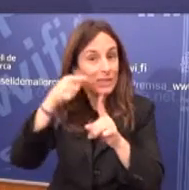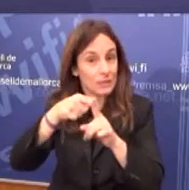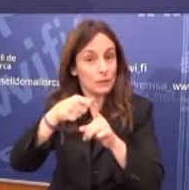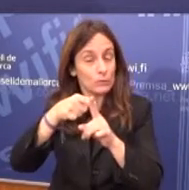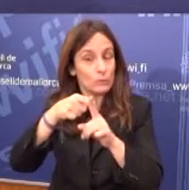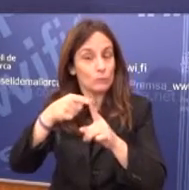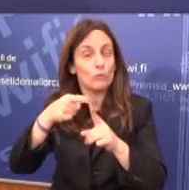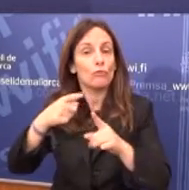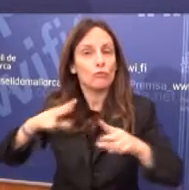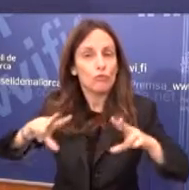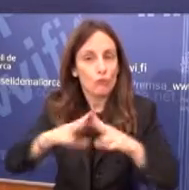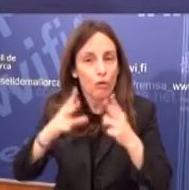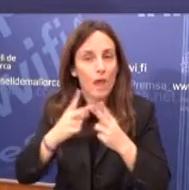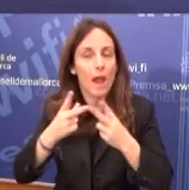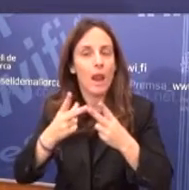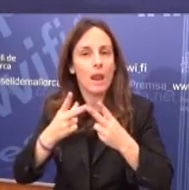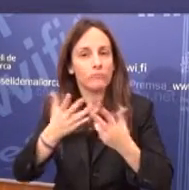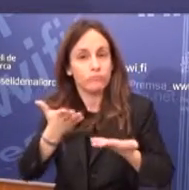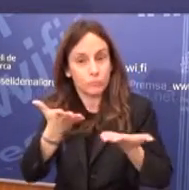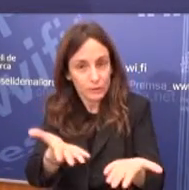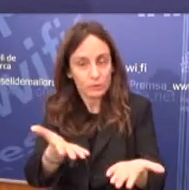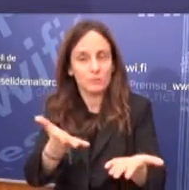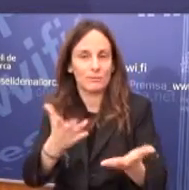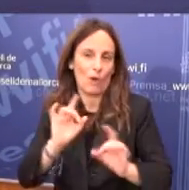esperit social i solidari.